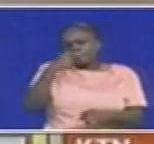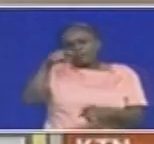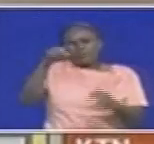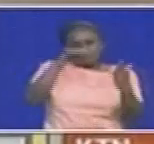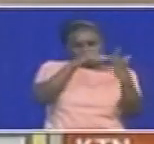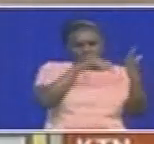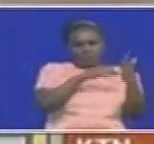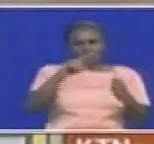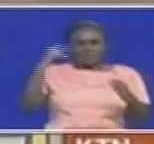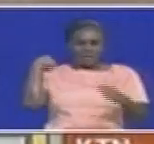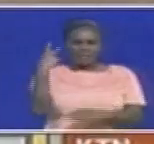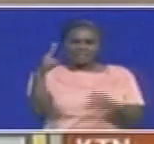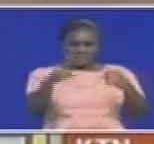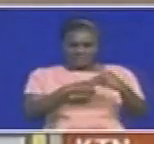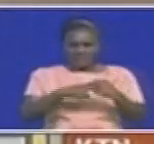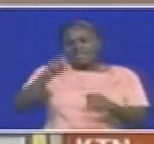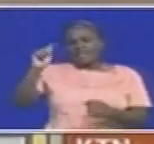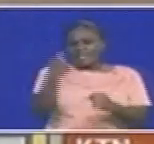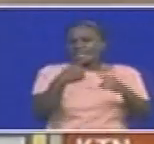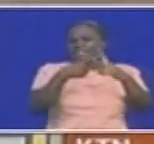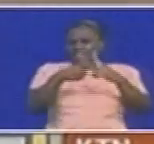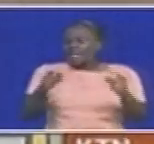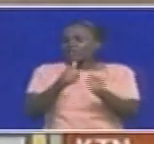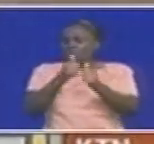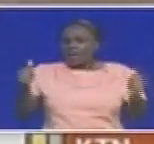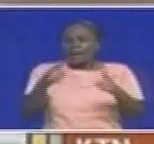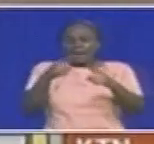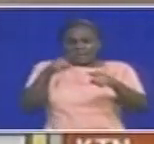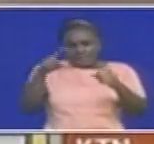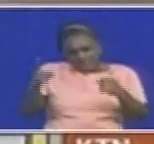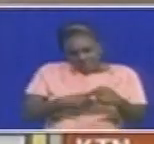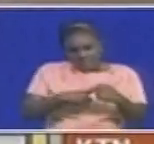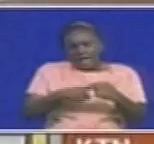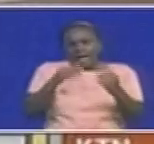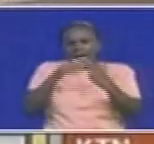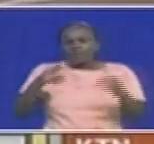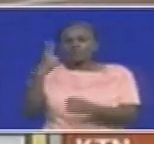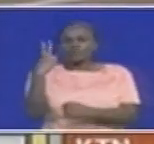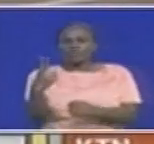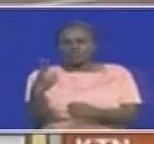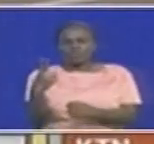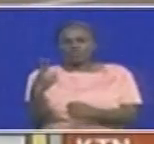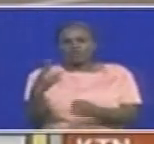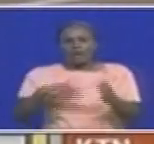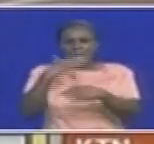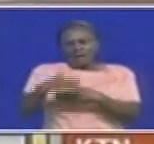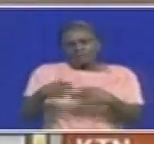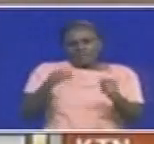saba. Mkenya huyo alianza vyema huko akitoa seti ya kwanza alama 6-2 baada ya kuhimili kasi ya